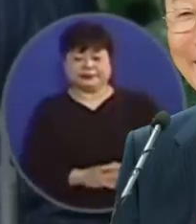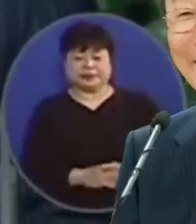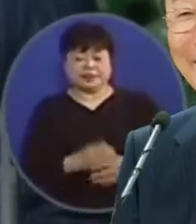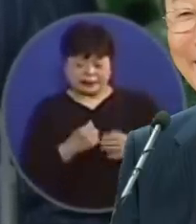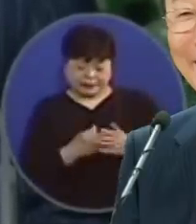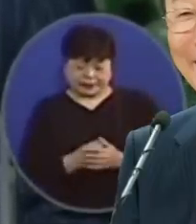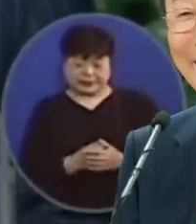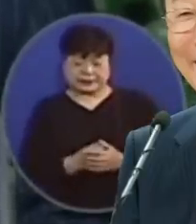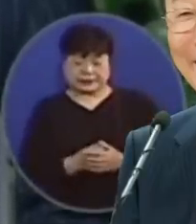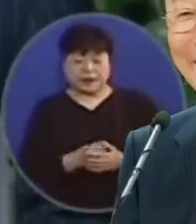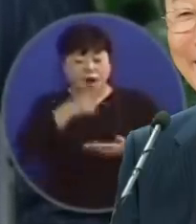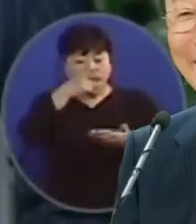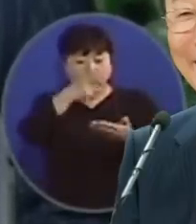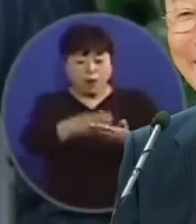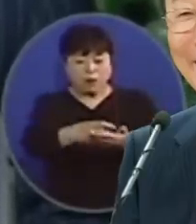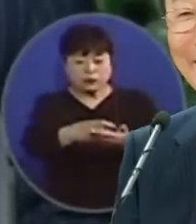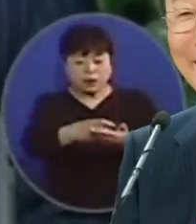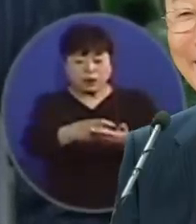그러므로 법적으로